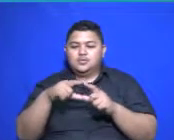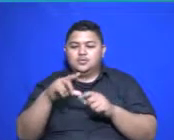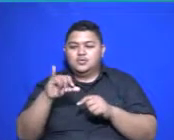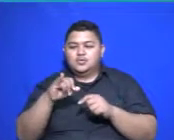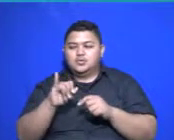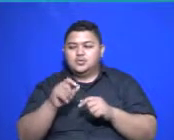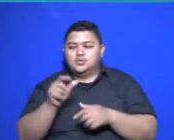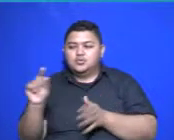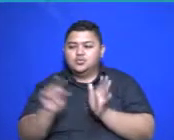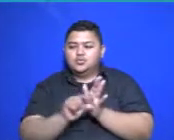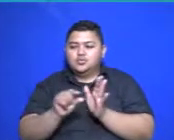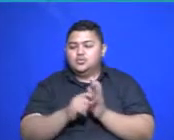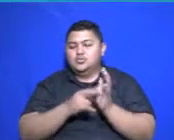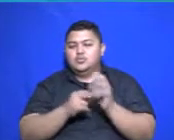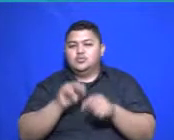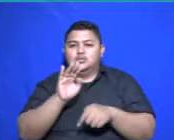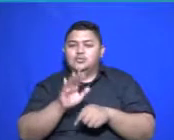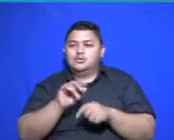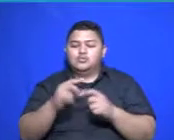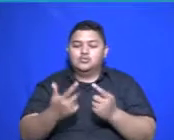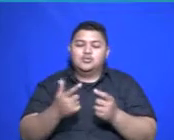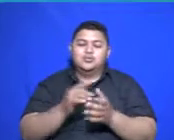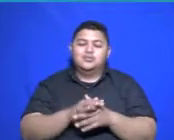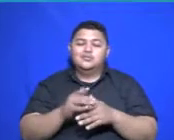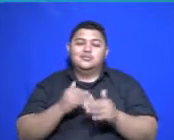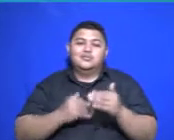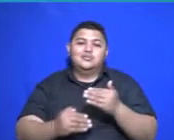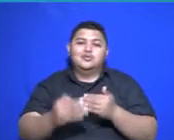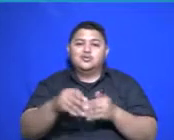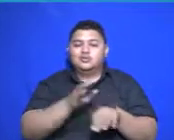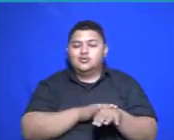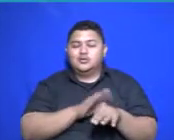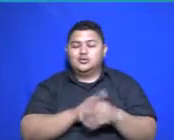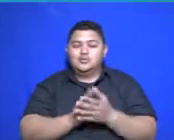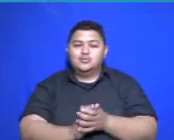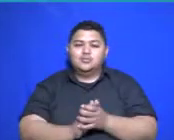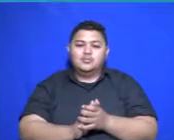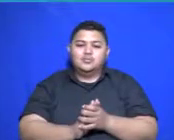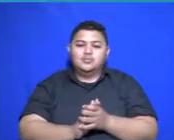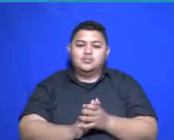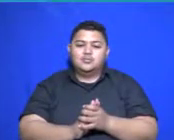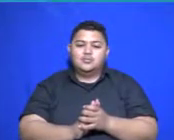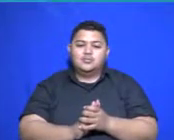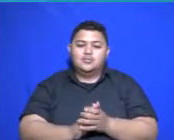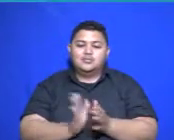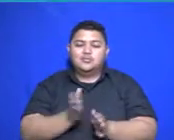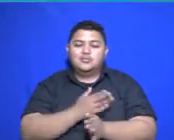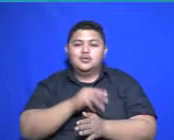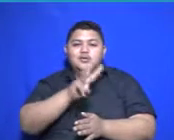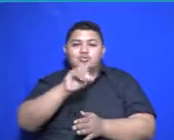Undang-Undang Nomor 5 tahun 2017 tentang kemajuan kebudayaan. Setelah 30